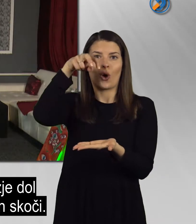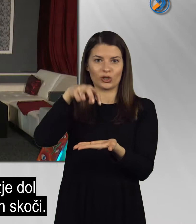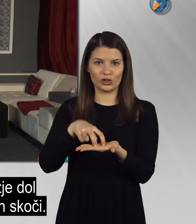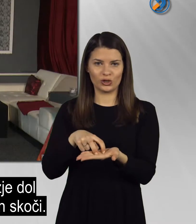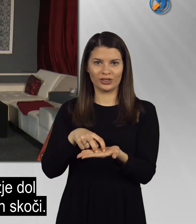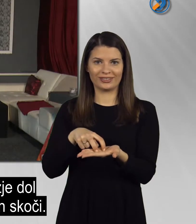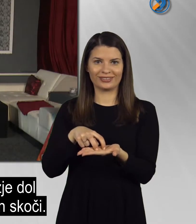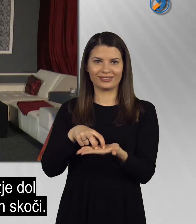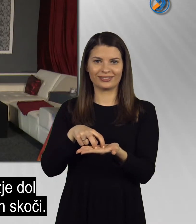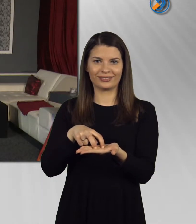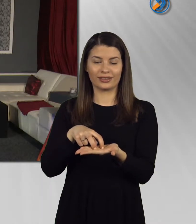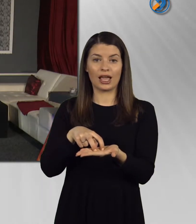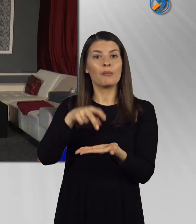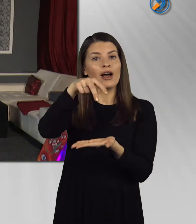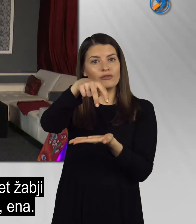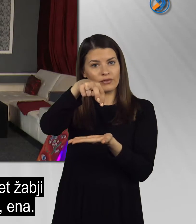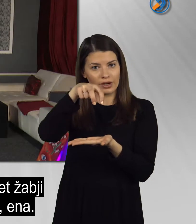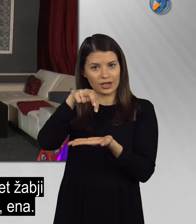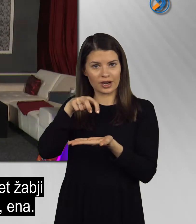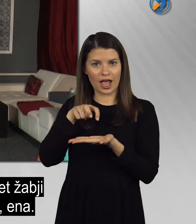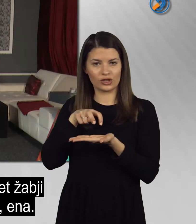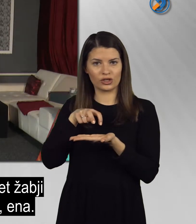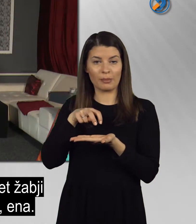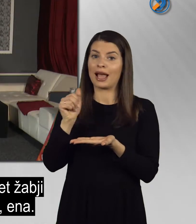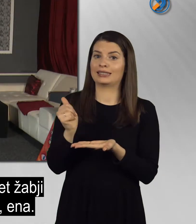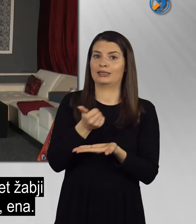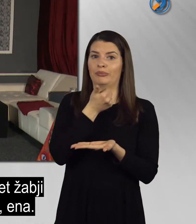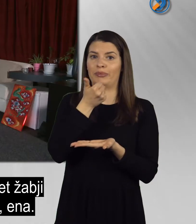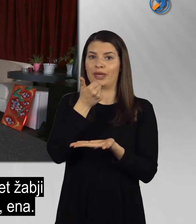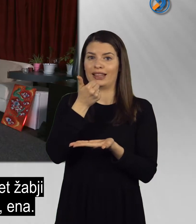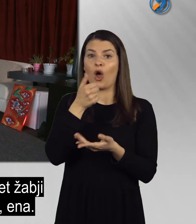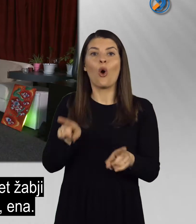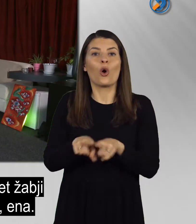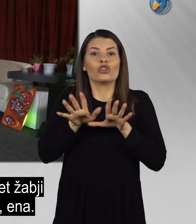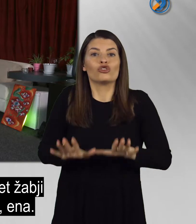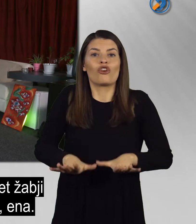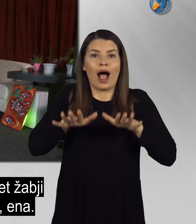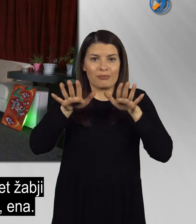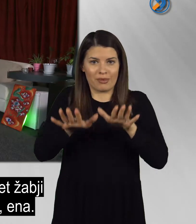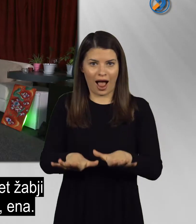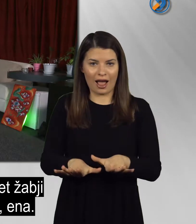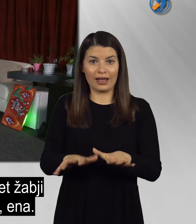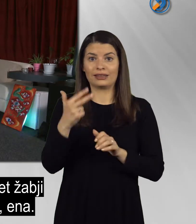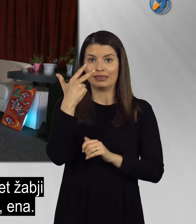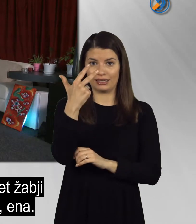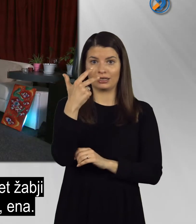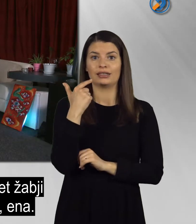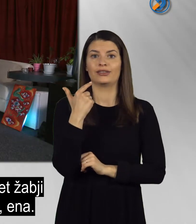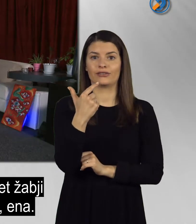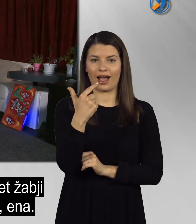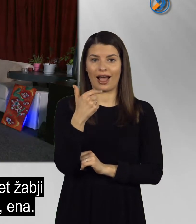skoč, in skoč. Pojdi nazaj. In spet, žabi poskok. 3,